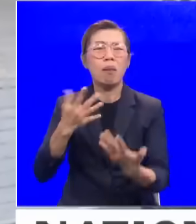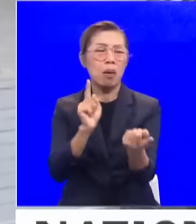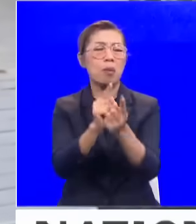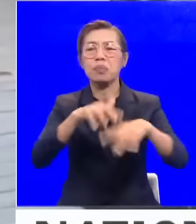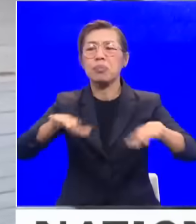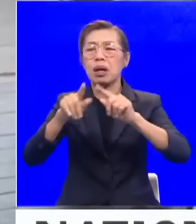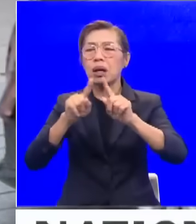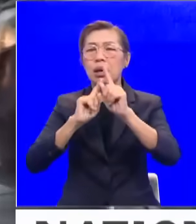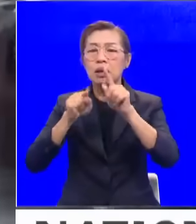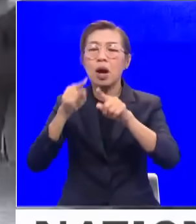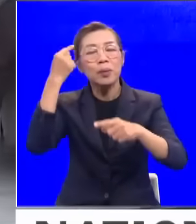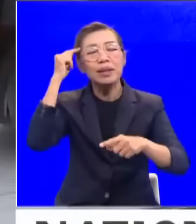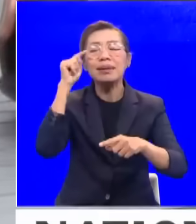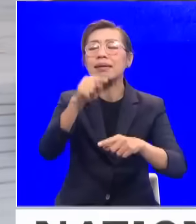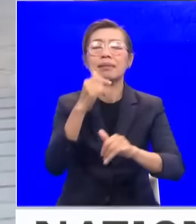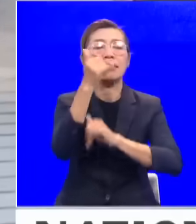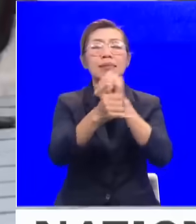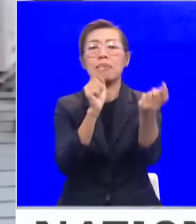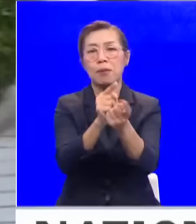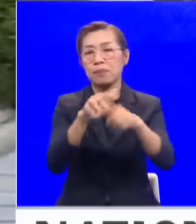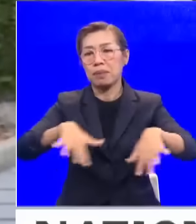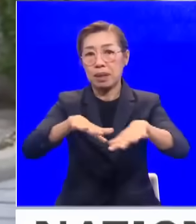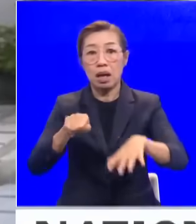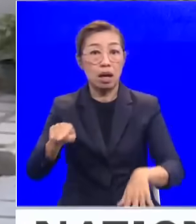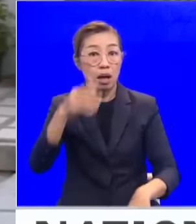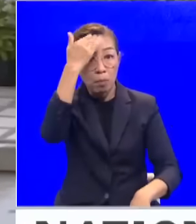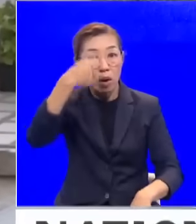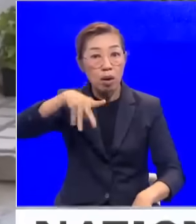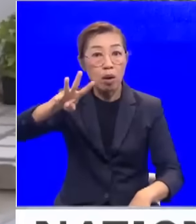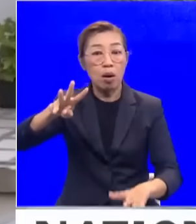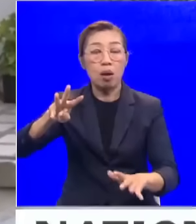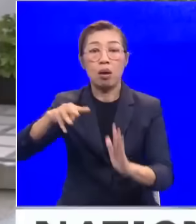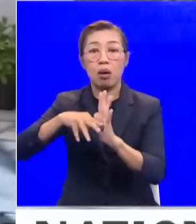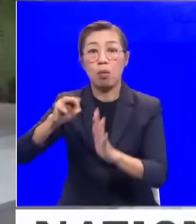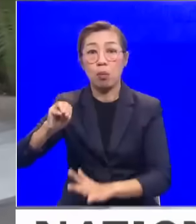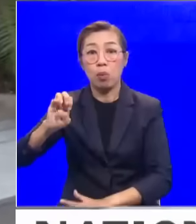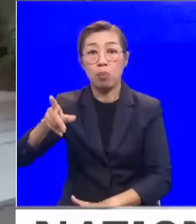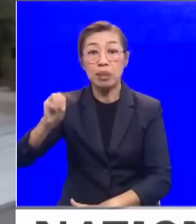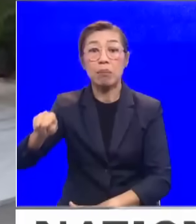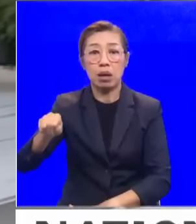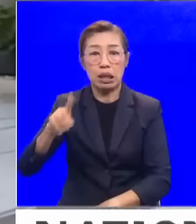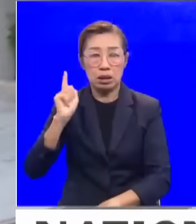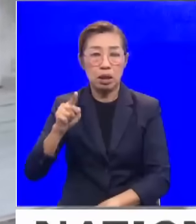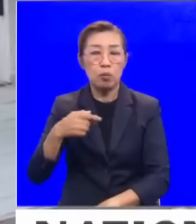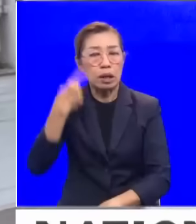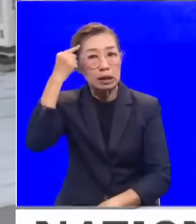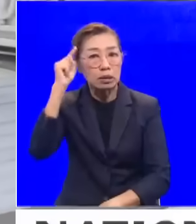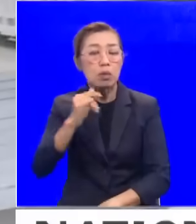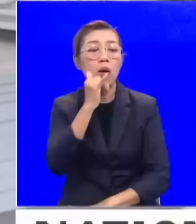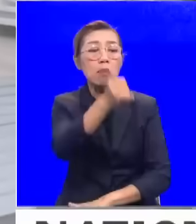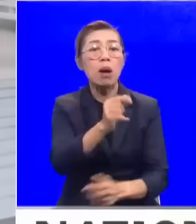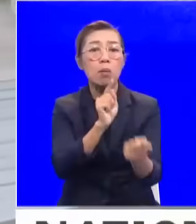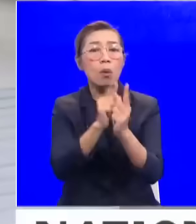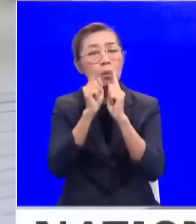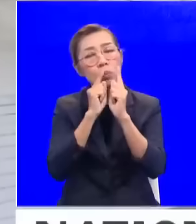คนคิดถึงกันเพราะว่าตัวคุณภูมิธรรมเองเนี่ยก็ยังไปเยี่ยมคุณทักษิณบ่อยๆเวลาคิดถึงมันเป็นเรื่องธรรมดา